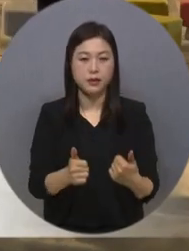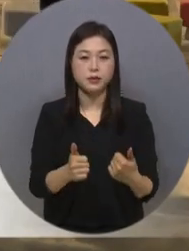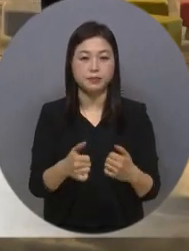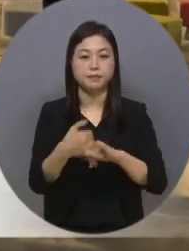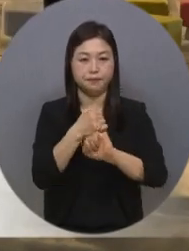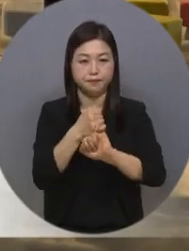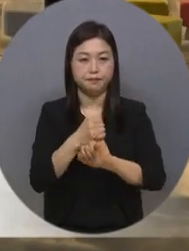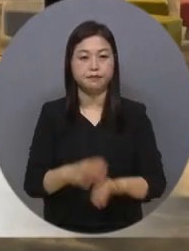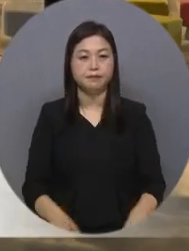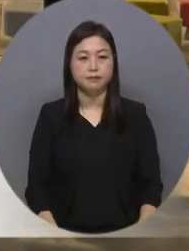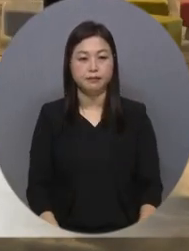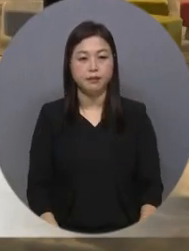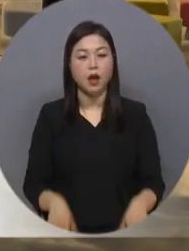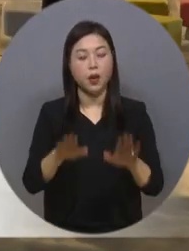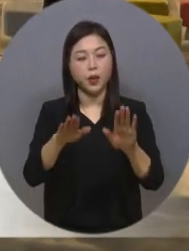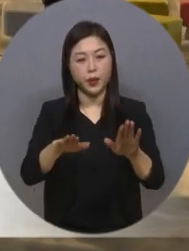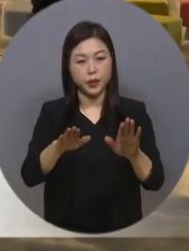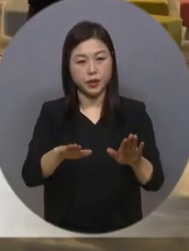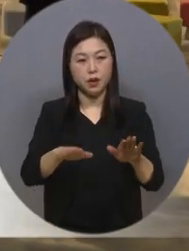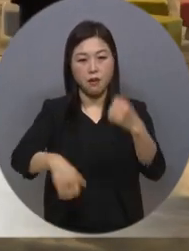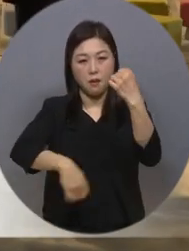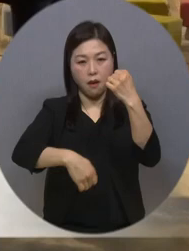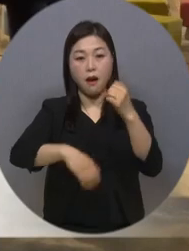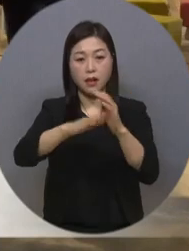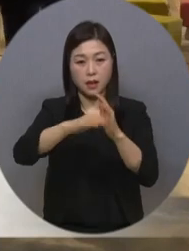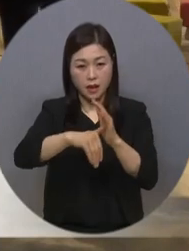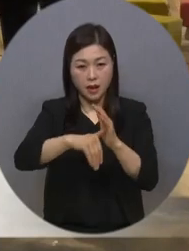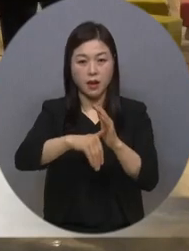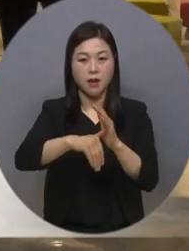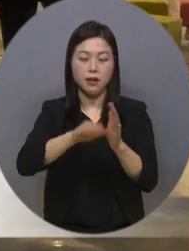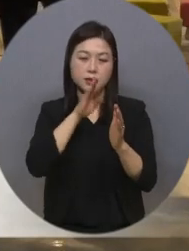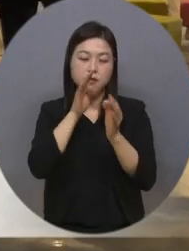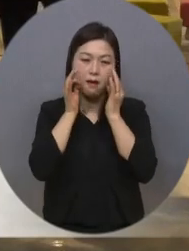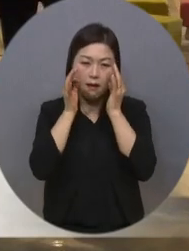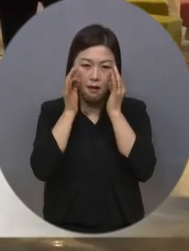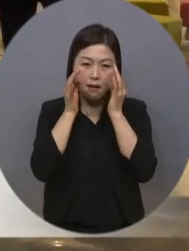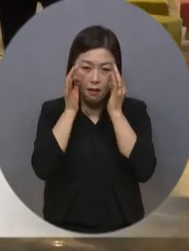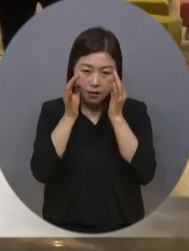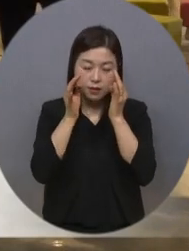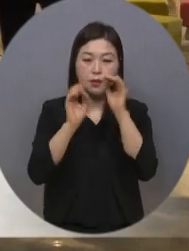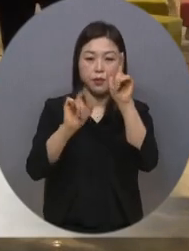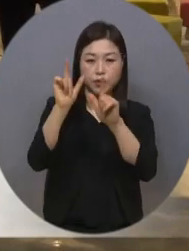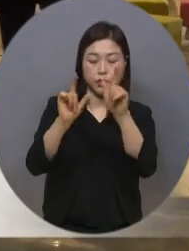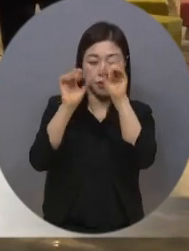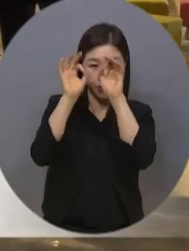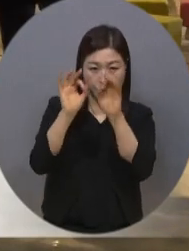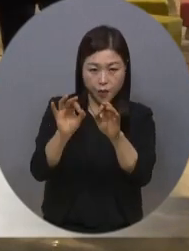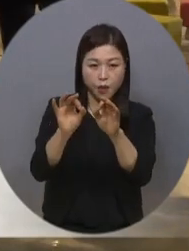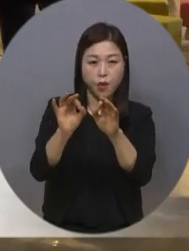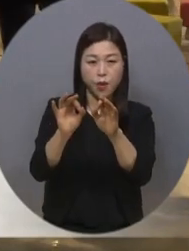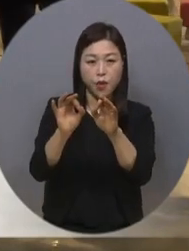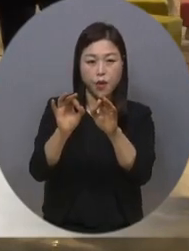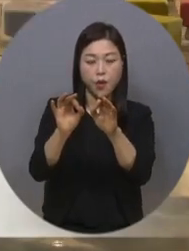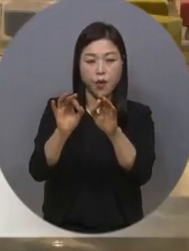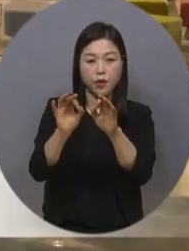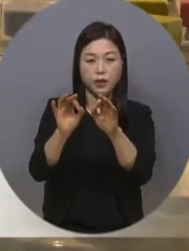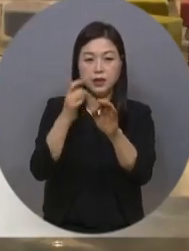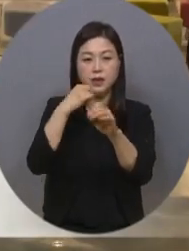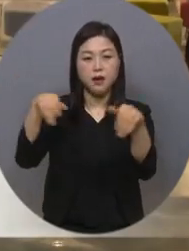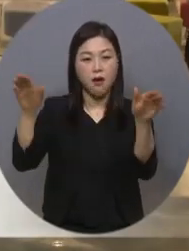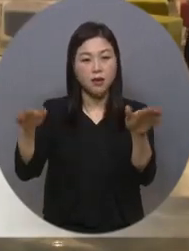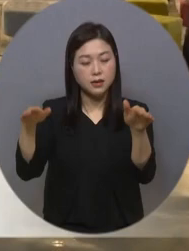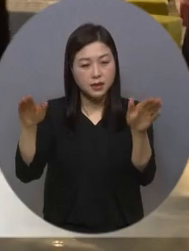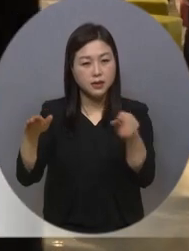열심히 할 것이고요. 오늘 연주에서도 끝까지 아이들이 정말 순수하게 최선을 다하는 모습을 보고